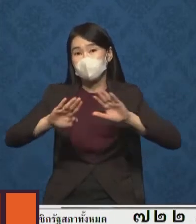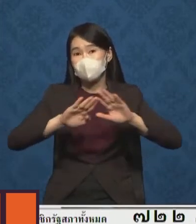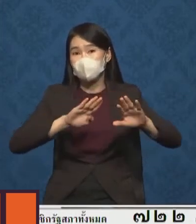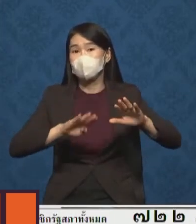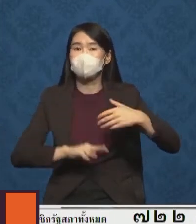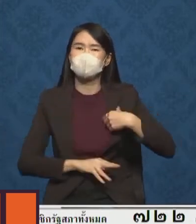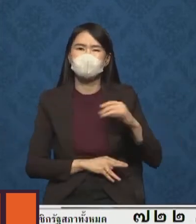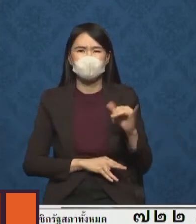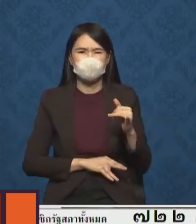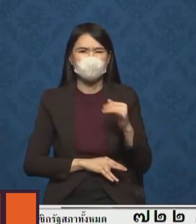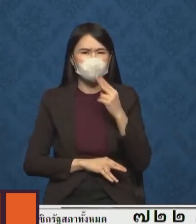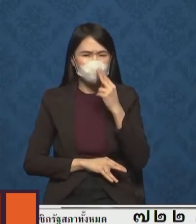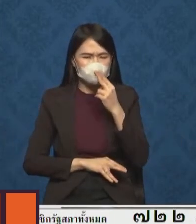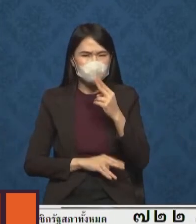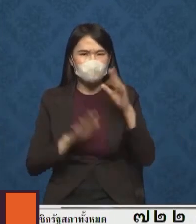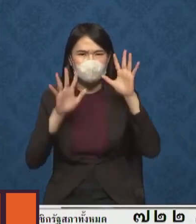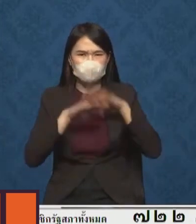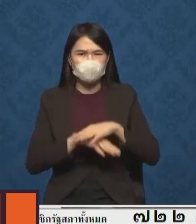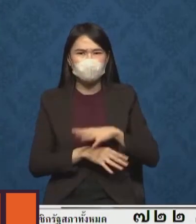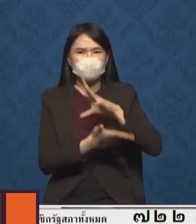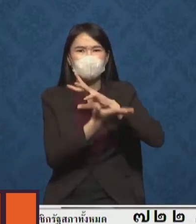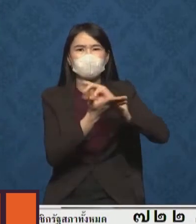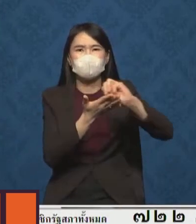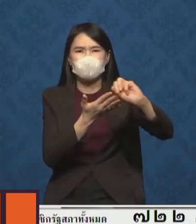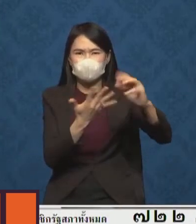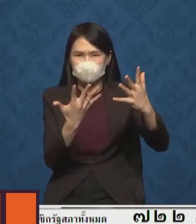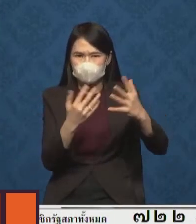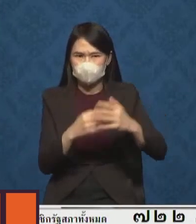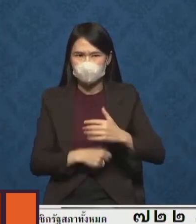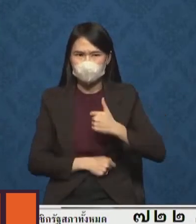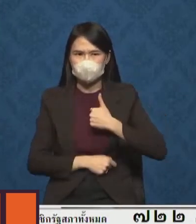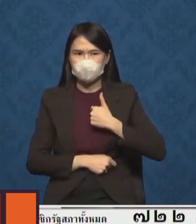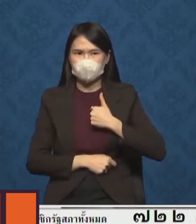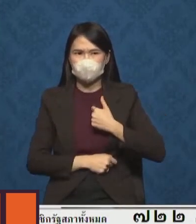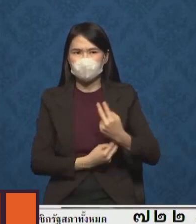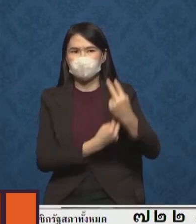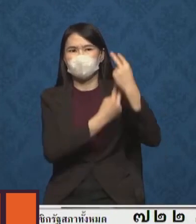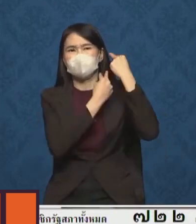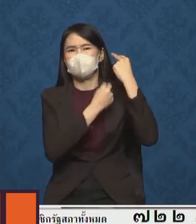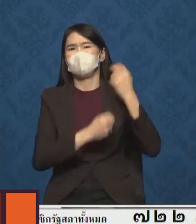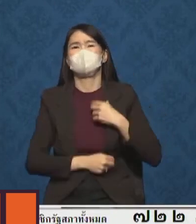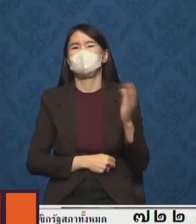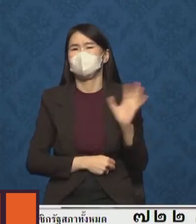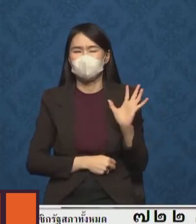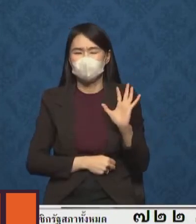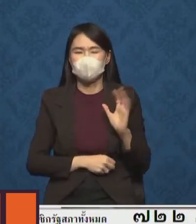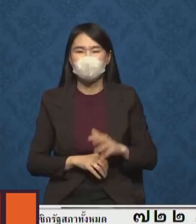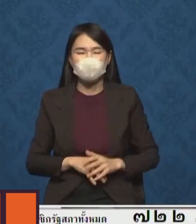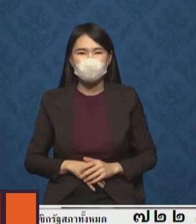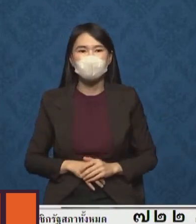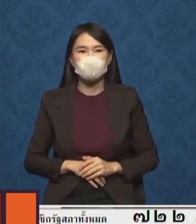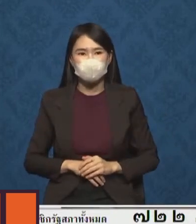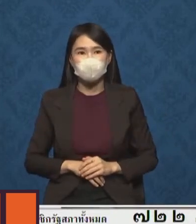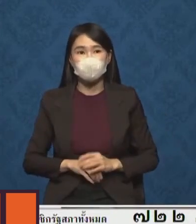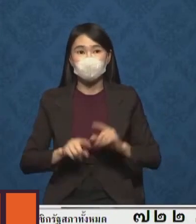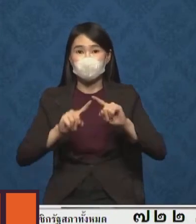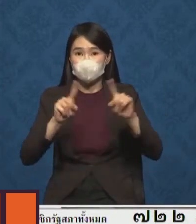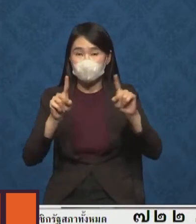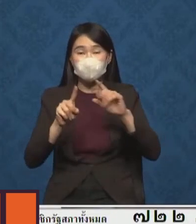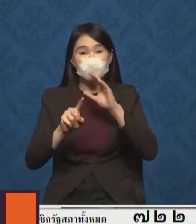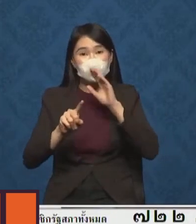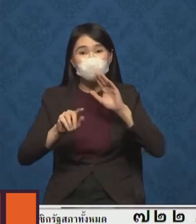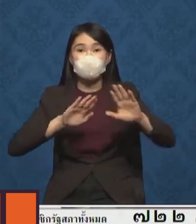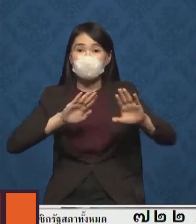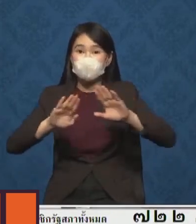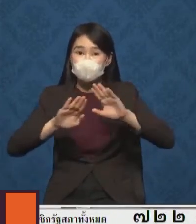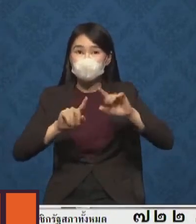เกรงว่าจะดูเป็นการเสียมรายยาตผมไมอยากย้อนพูดถงประเด็นเหล่านั้นแต่สิ่ทมการเปรยบเค broad